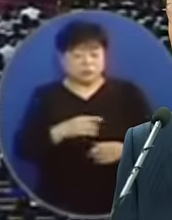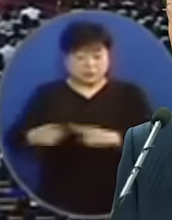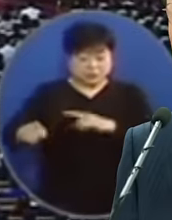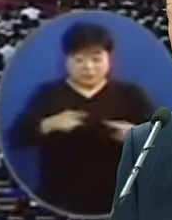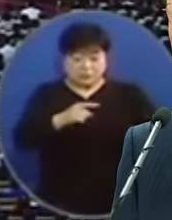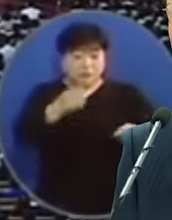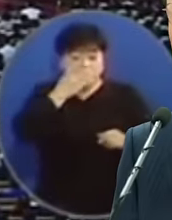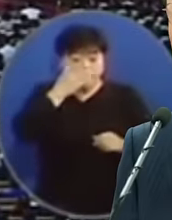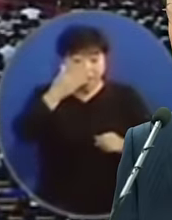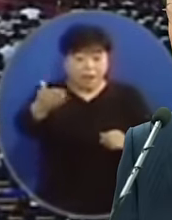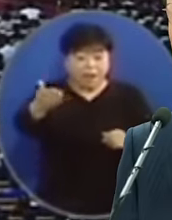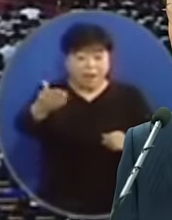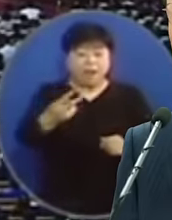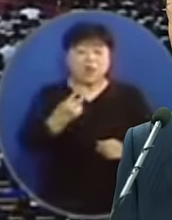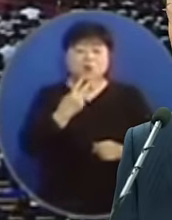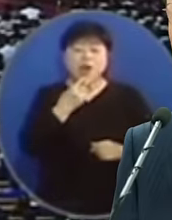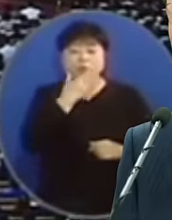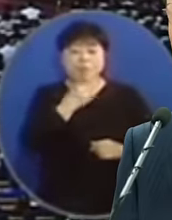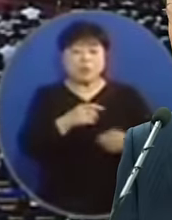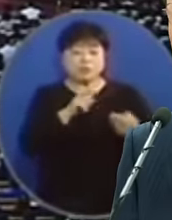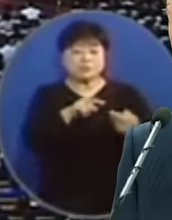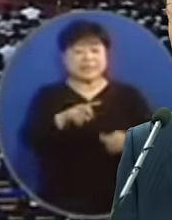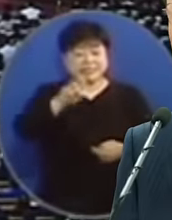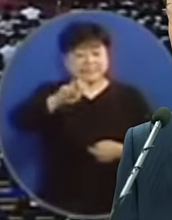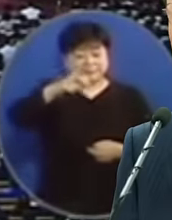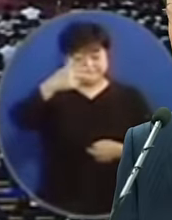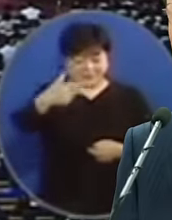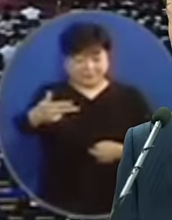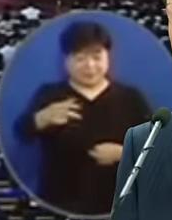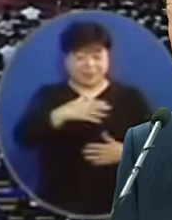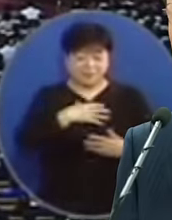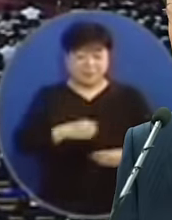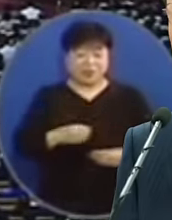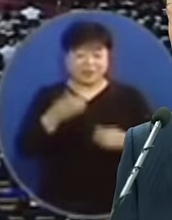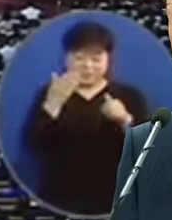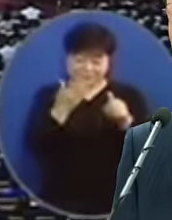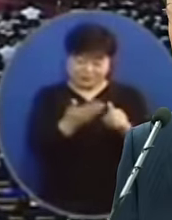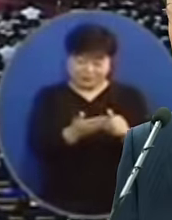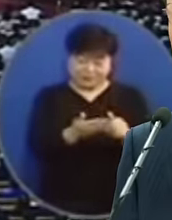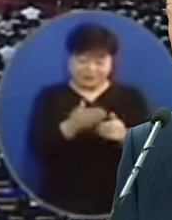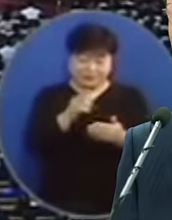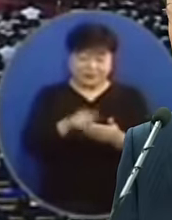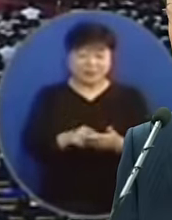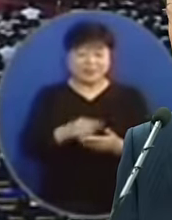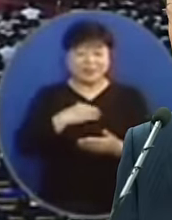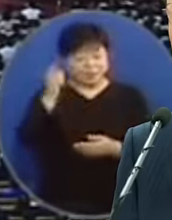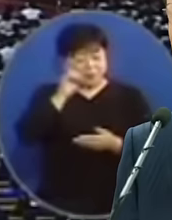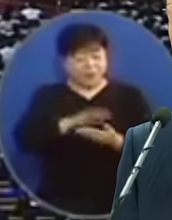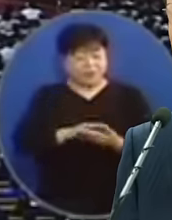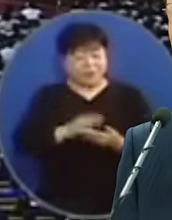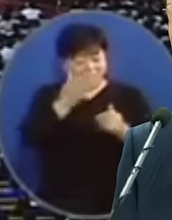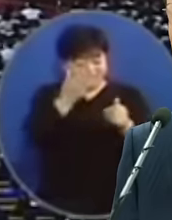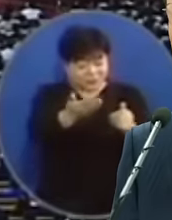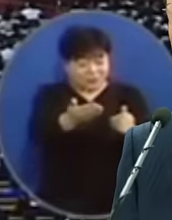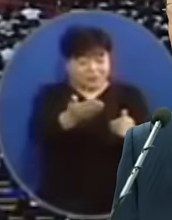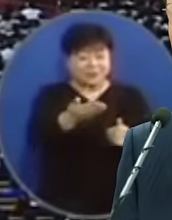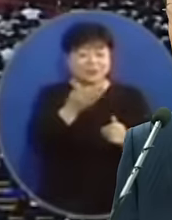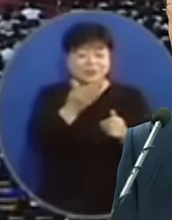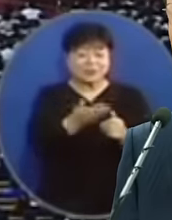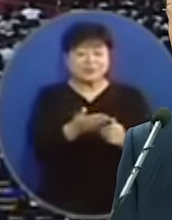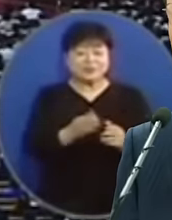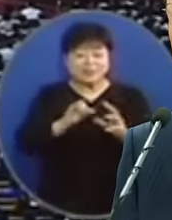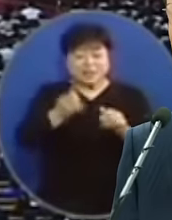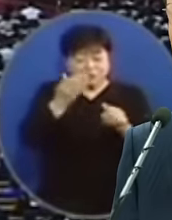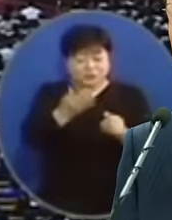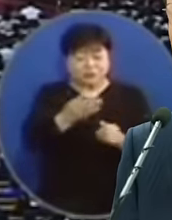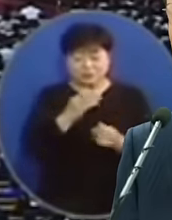수 있는 것입니다. 요한복음 14장 27절에 평안을 너희에게 끼치노니 곧 나의 평안을 너희에게 주노라. 내가 너희에게 주는 것은